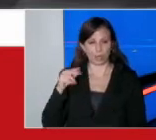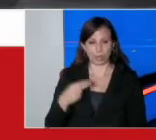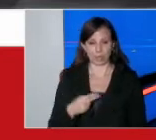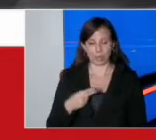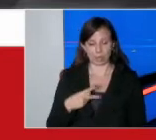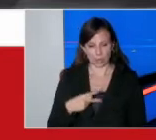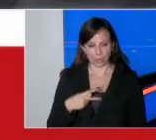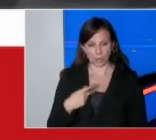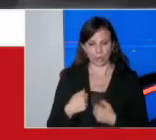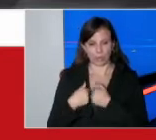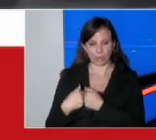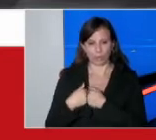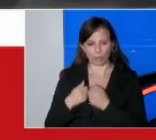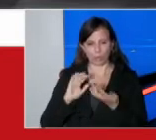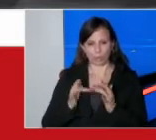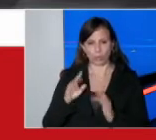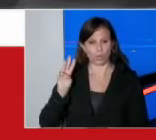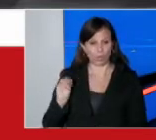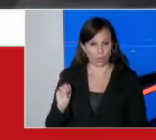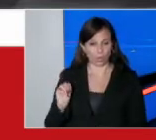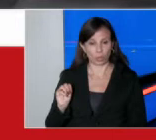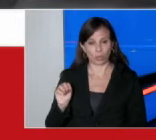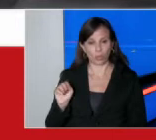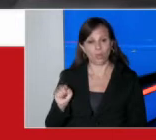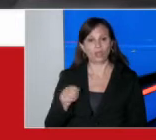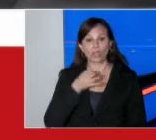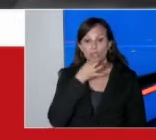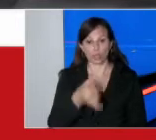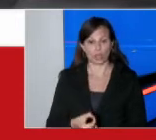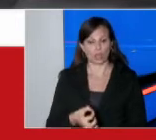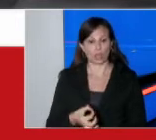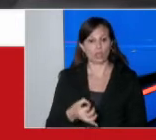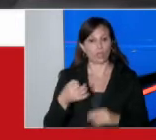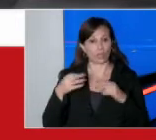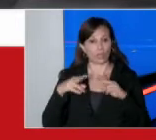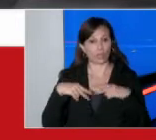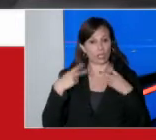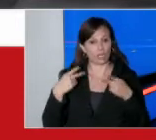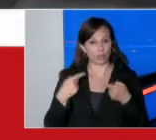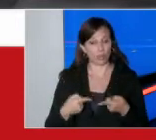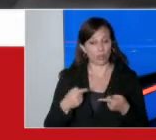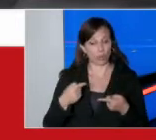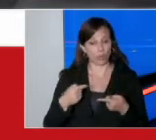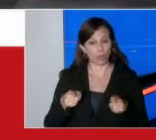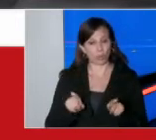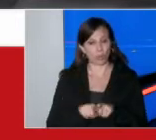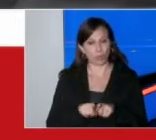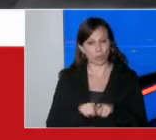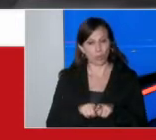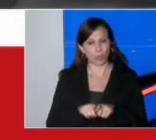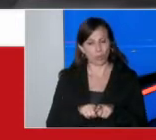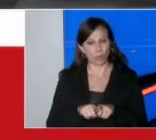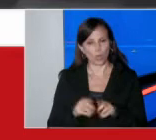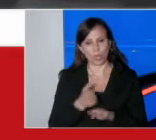תתמודד מול מקרון, ואז כמובן השאלה, האם תהיה כאן התאגדות של כוחות